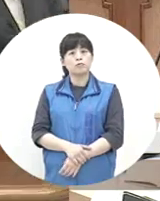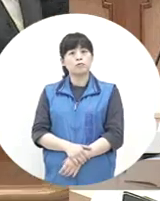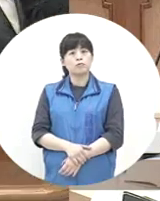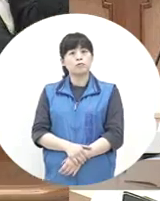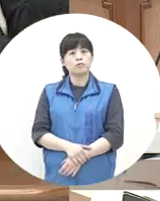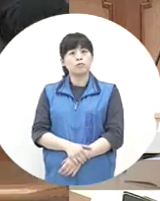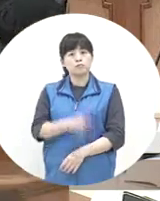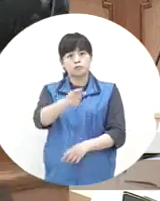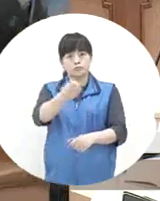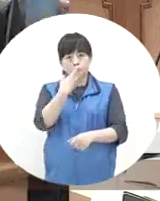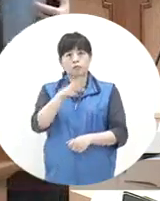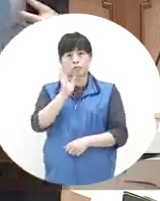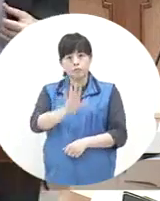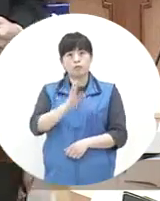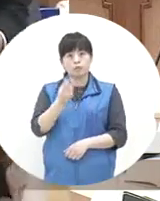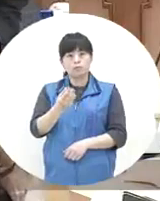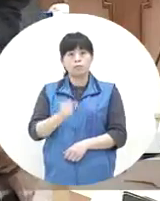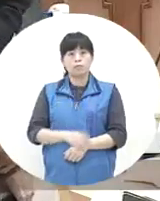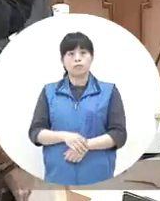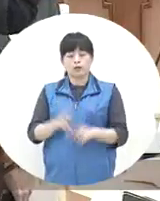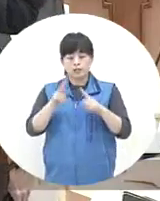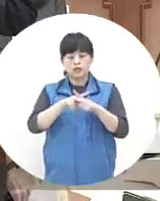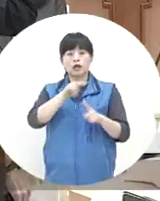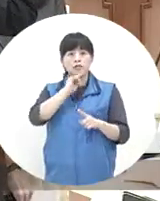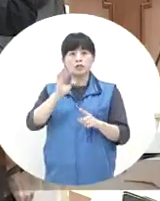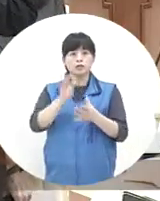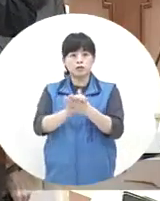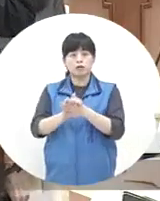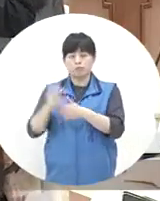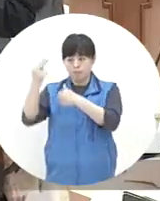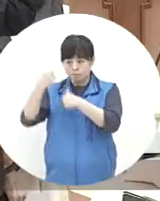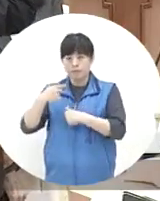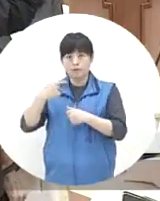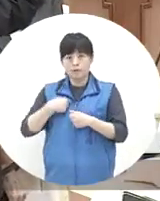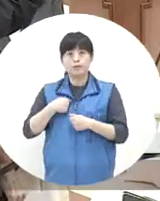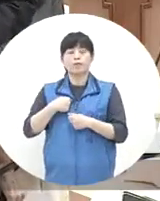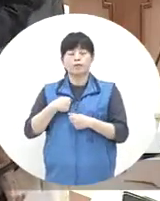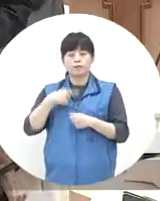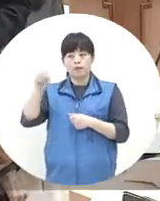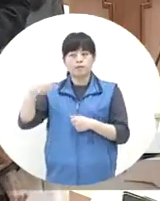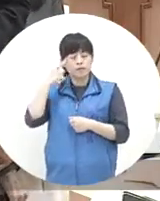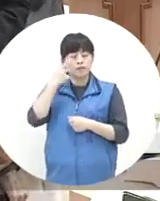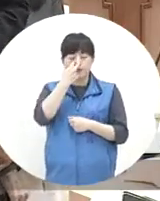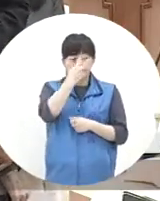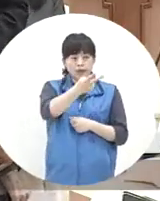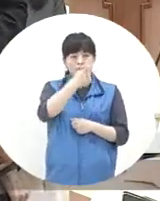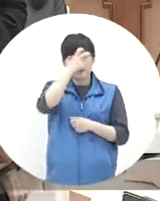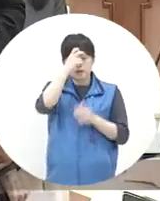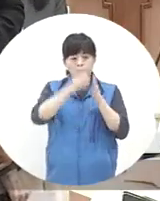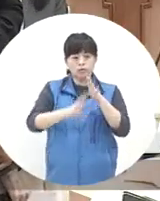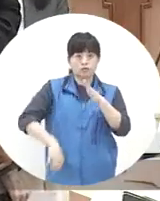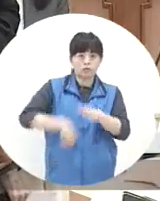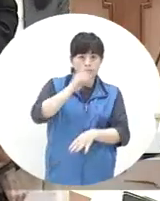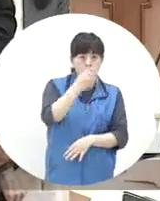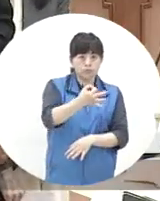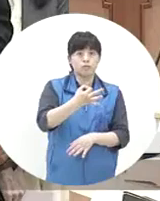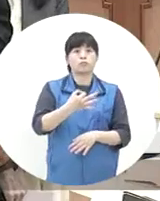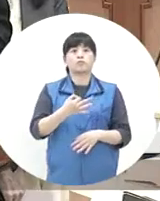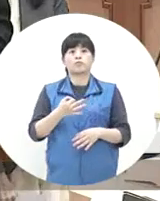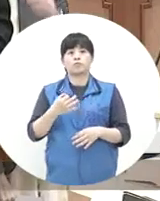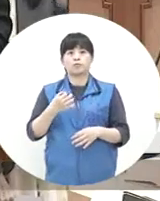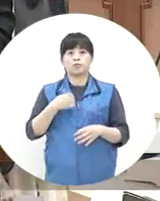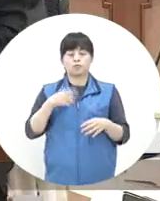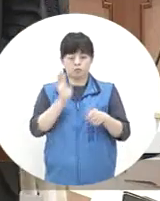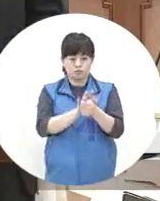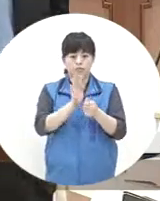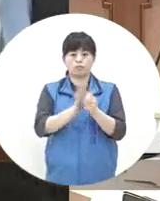你只要告诉我有或没有就好。 小英自由会拜托我，他们要去警察局捐款， 好，所以有好 协助，